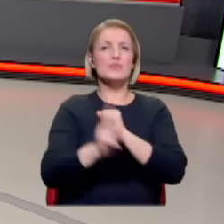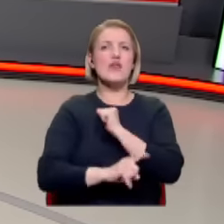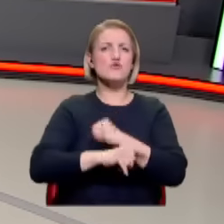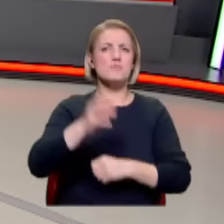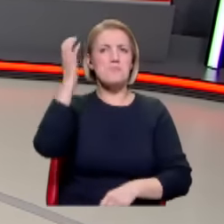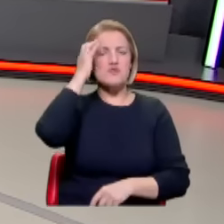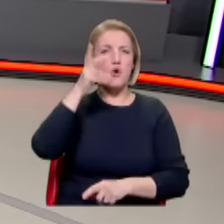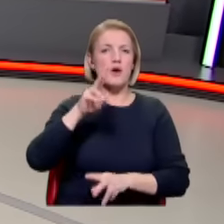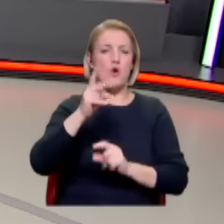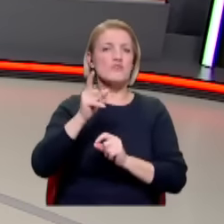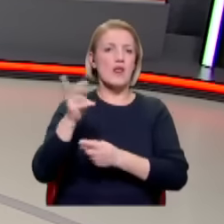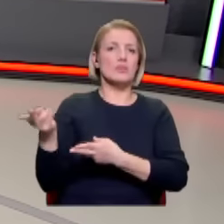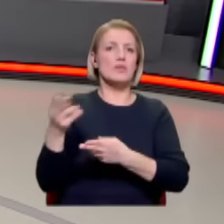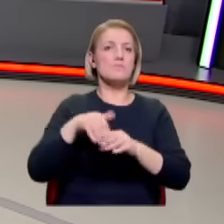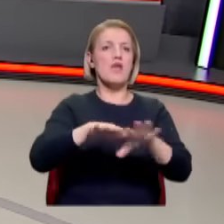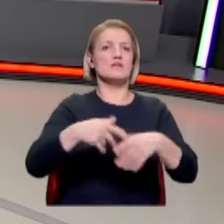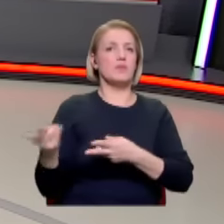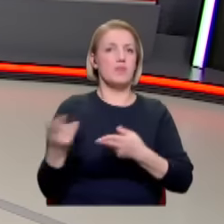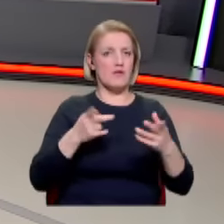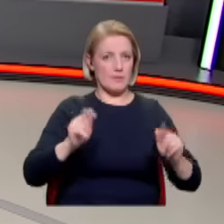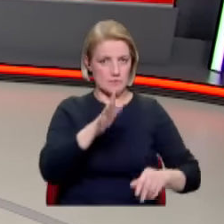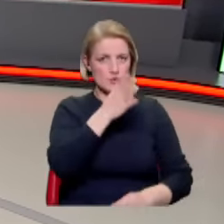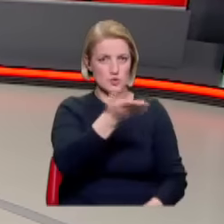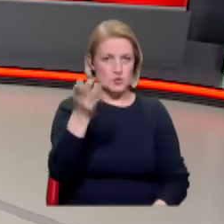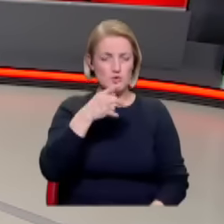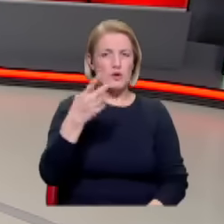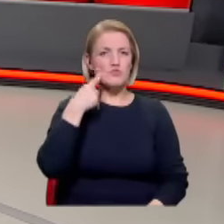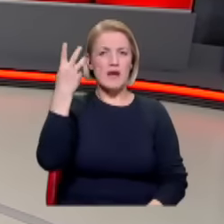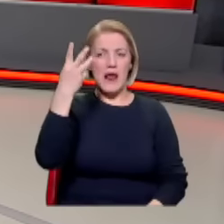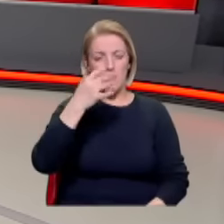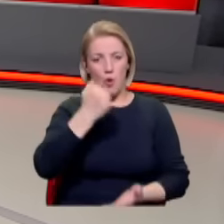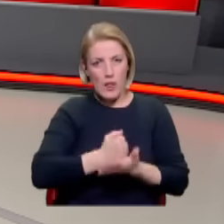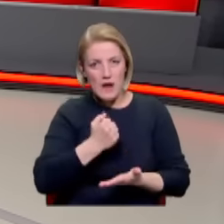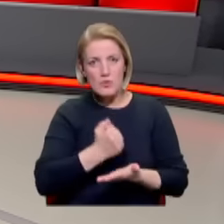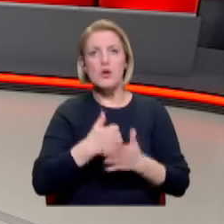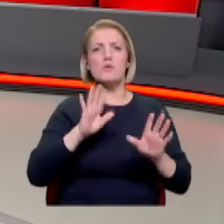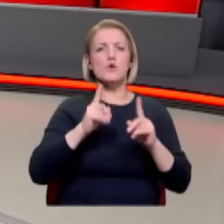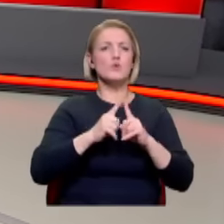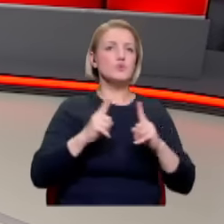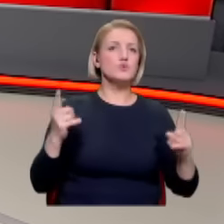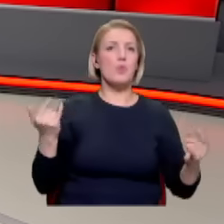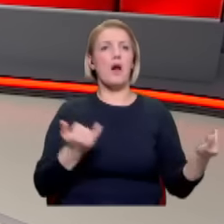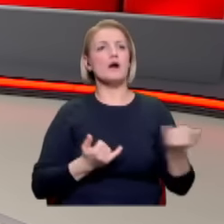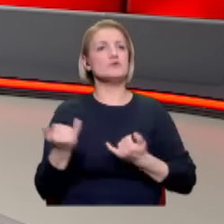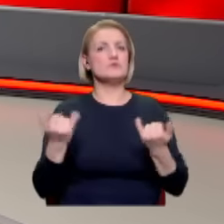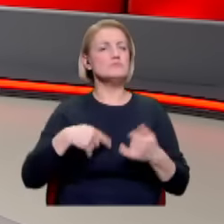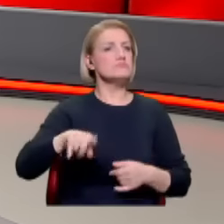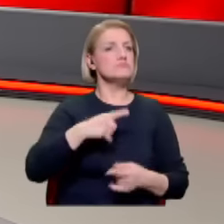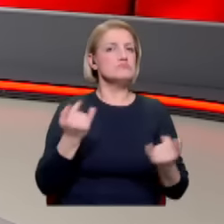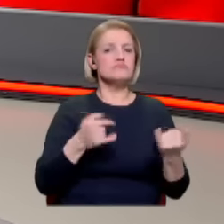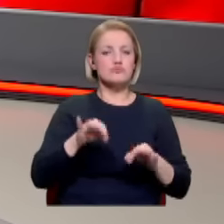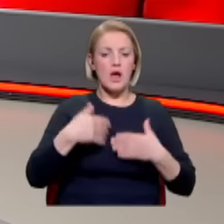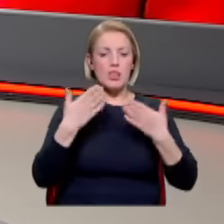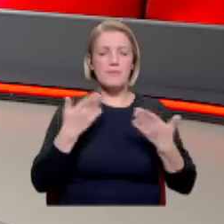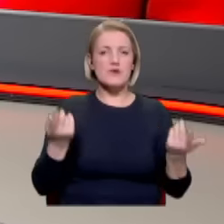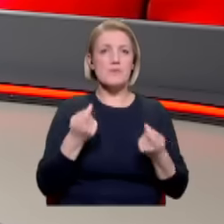davet etti. Bunu acaba Erdoğan onaylıyor mu, onaylamıyor mu diye uzun uzun tartışıldı. Burada anlatmaya çalıştım.